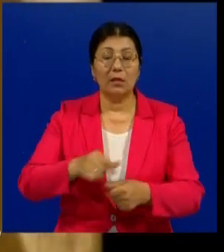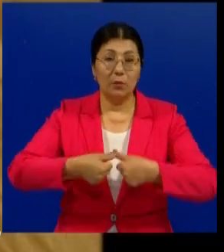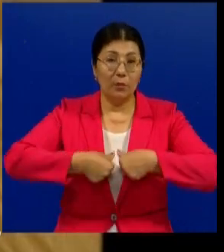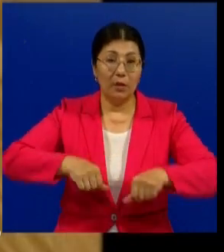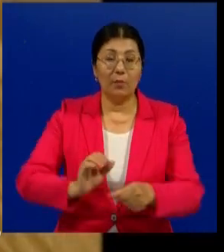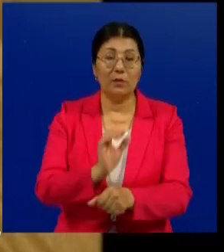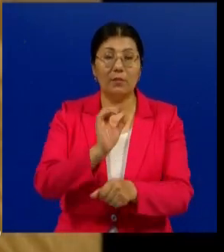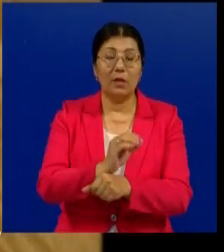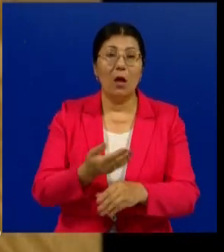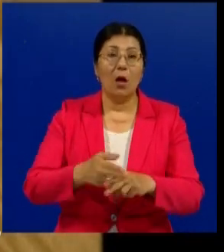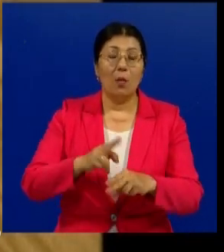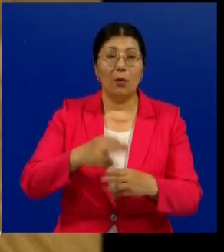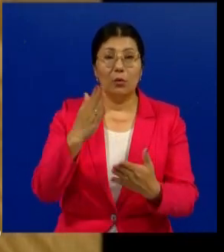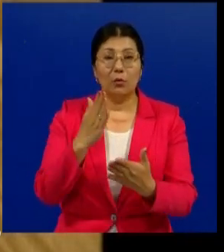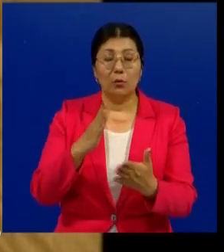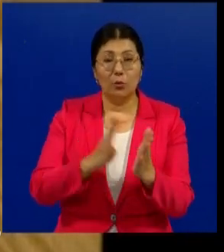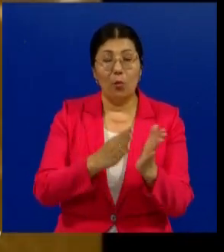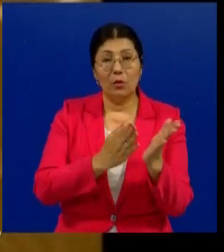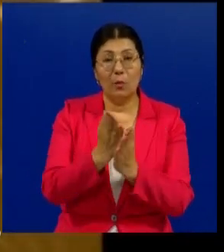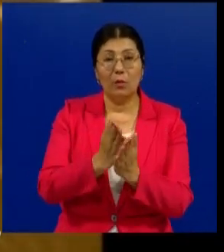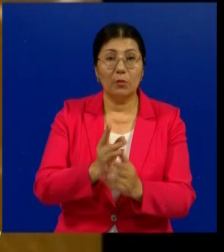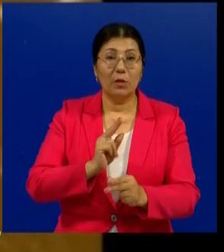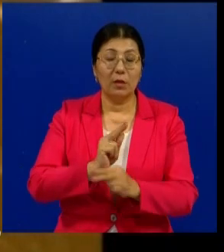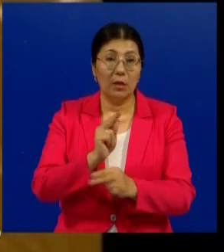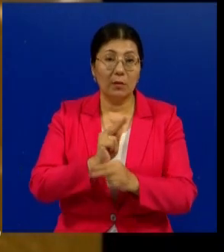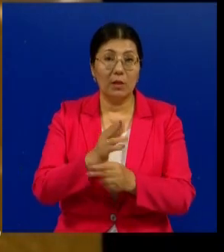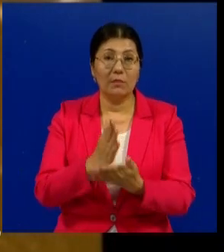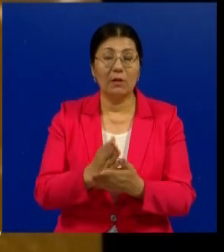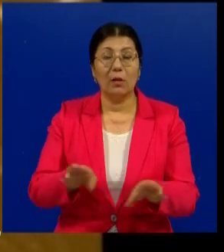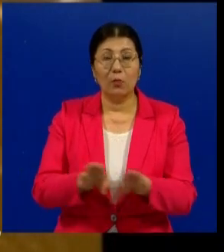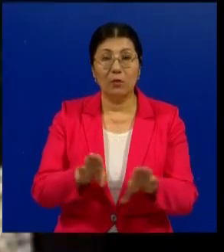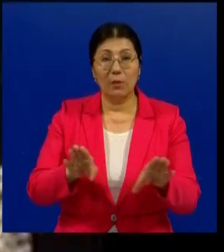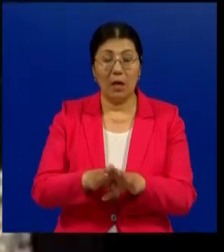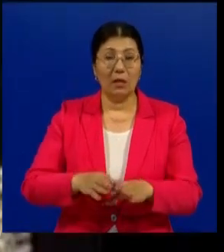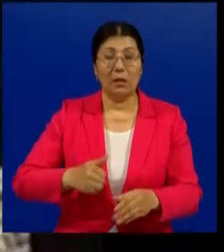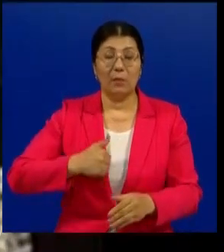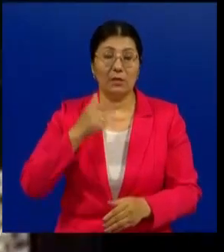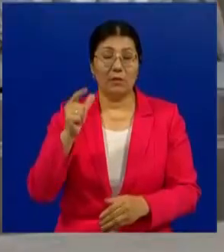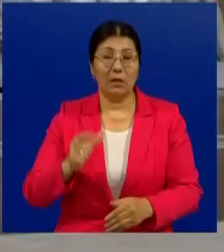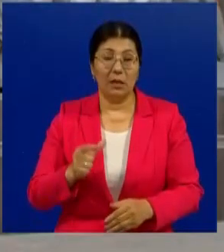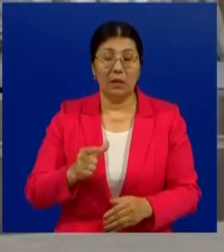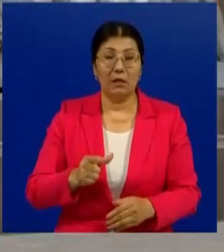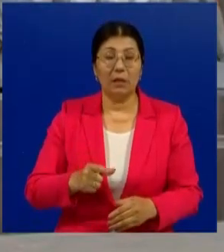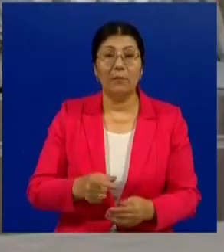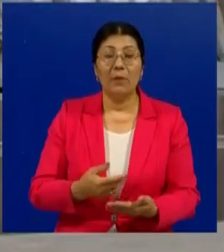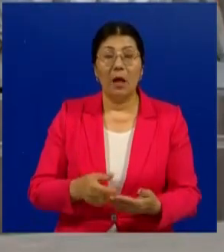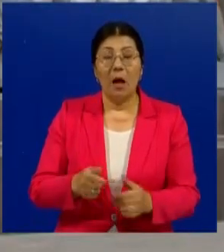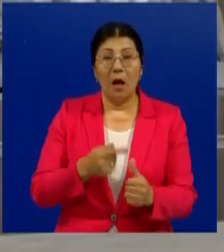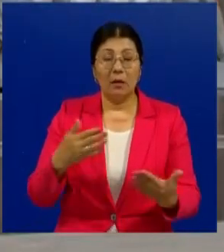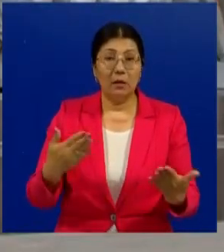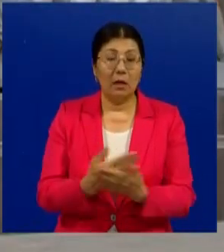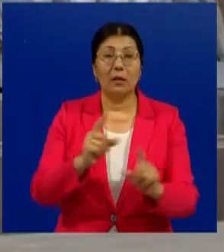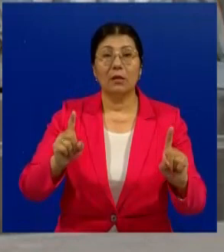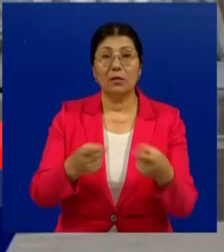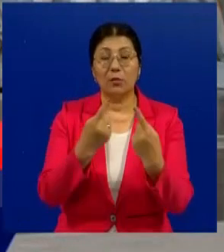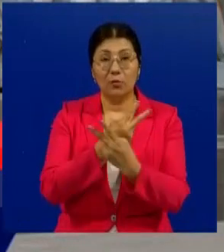жолдады. Бұл 9 бағыт бойынша атқарылатын жұмыс. Ақтаумен қатар бай манаптардың атын қайта шығару көзделген. Үшінші мынау